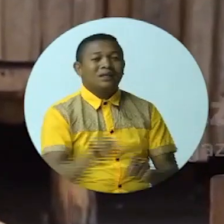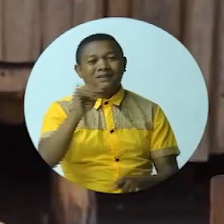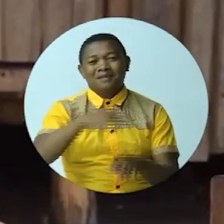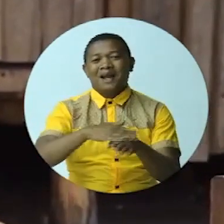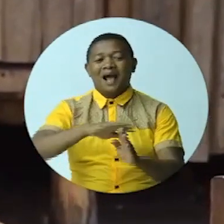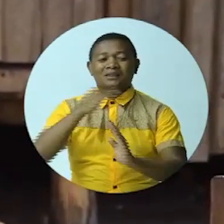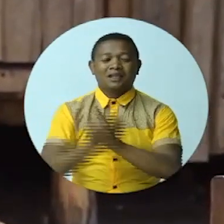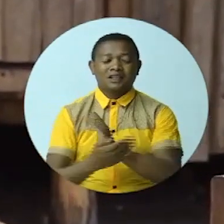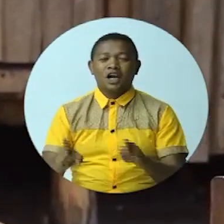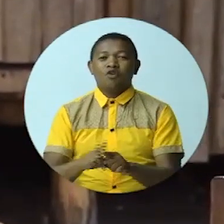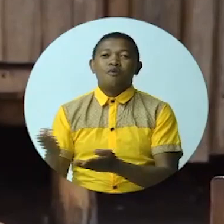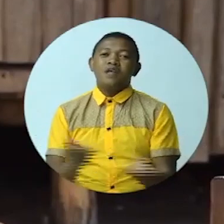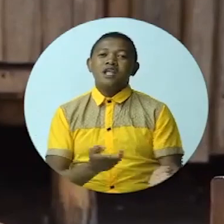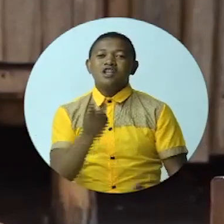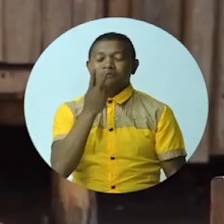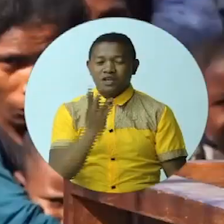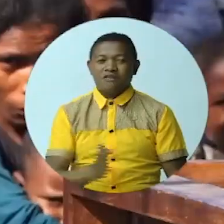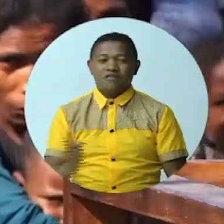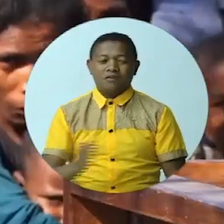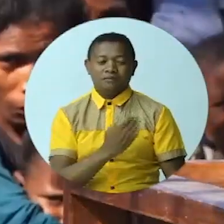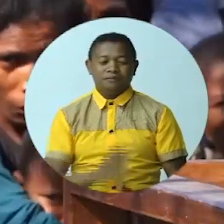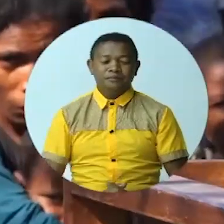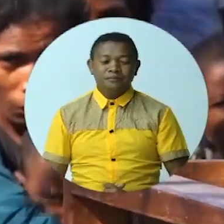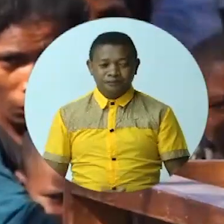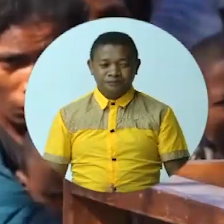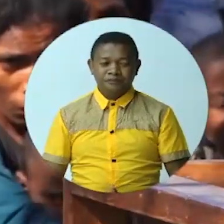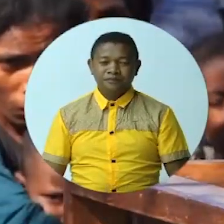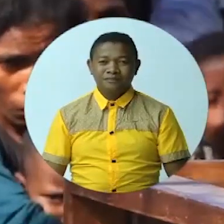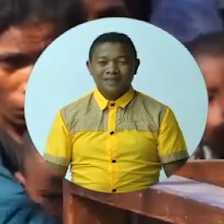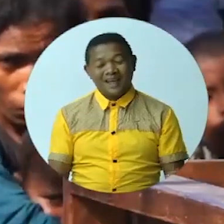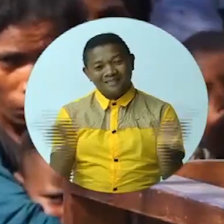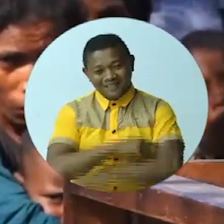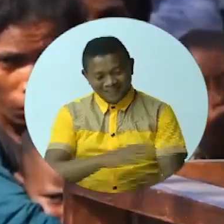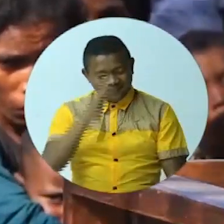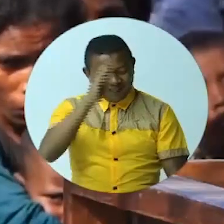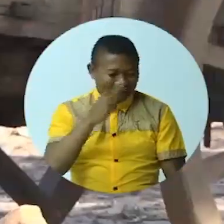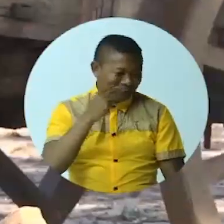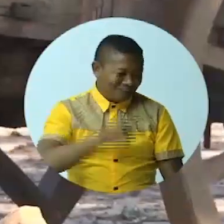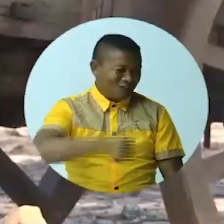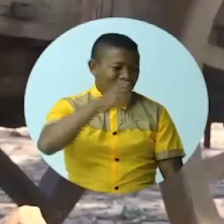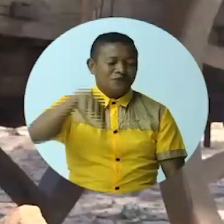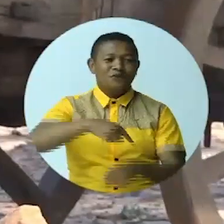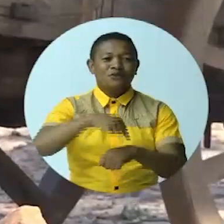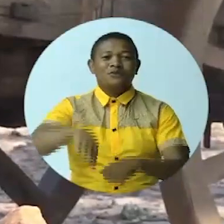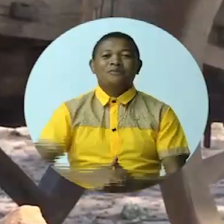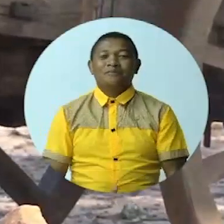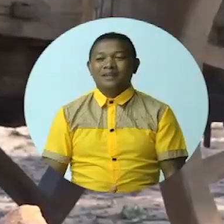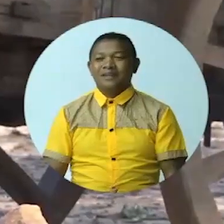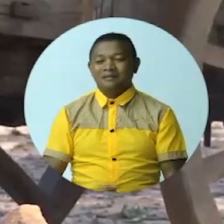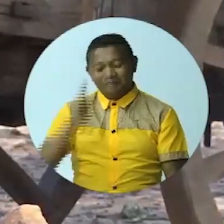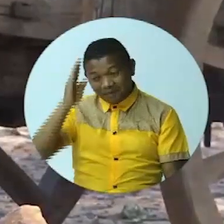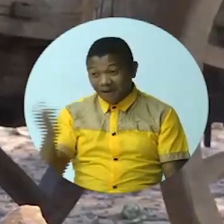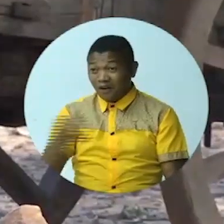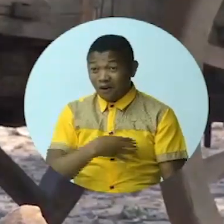manasantsika anaraka ny fandarana hatrafana mamerina ny araba ary andriamatao filoha amin'izao fotoana izao ia miarabanao ny ora